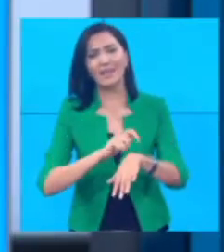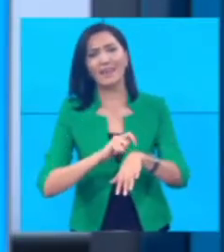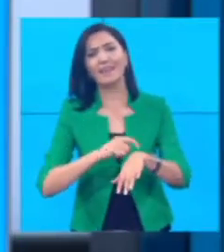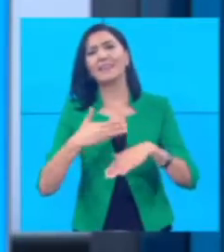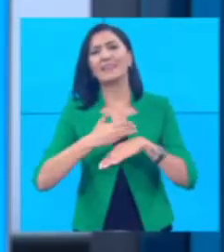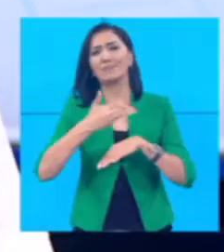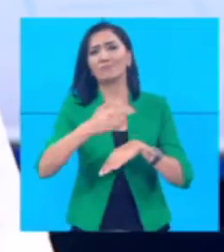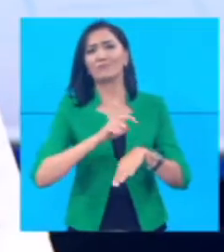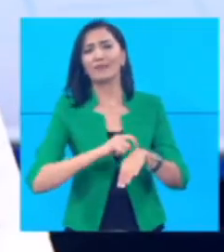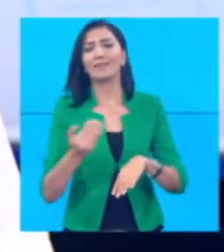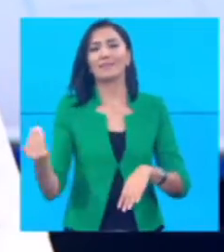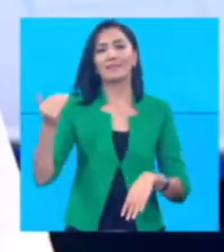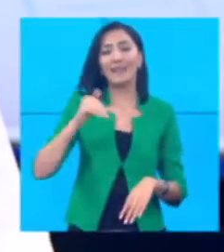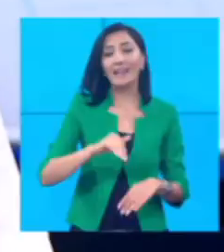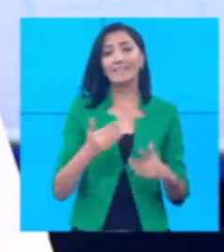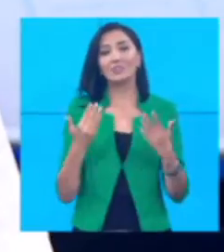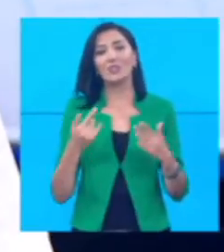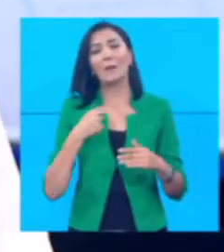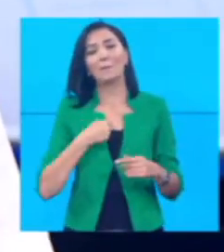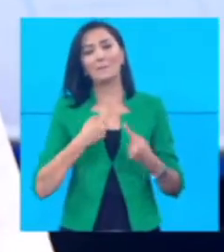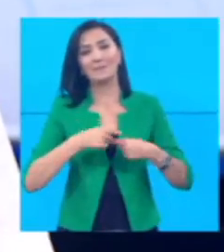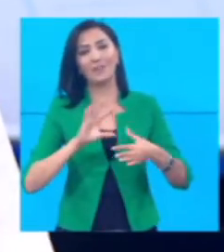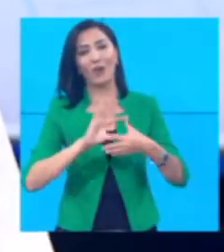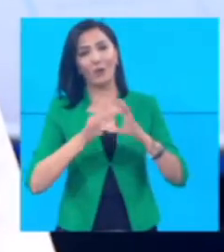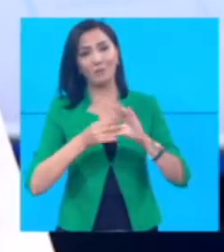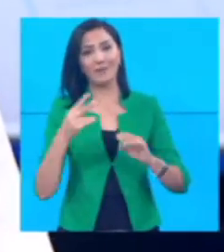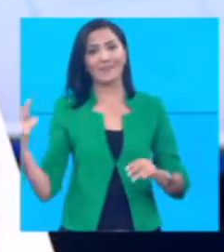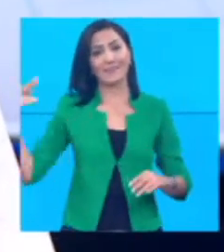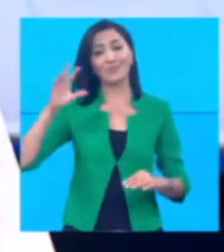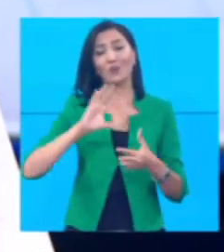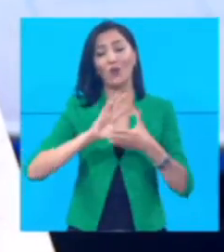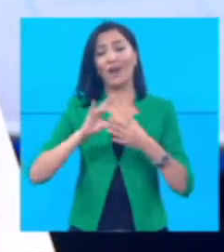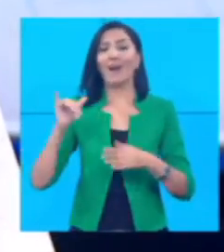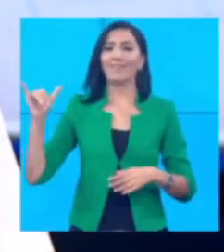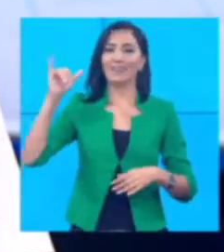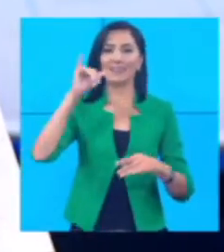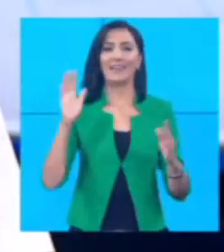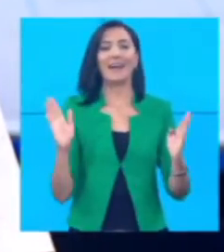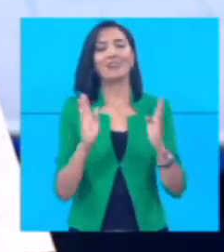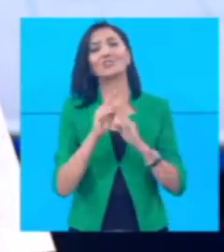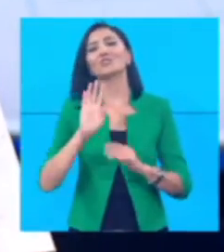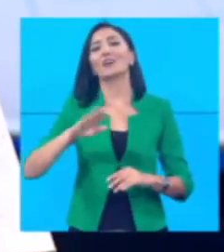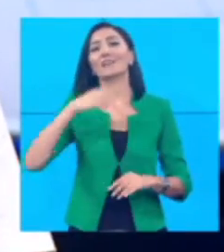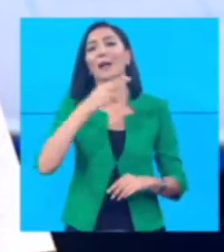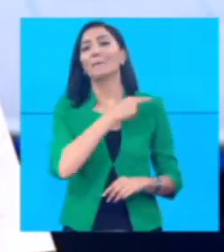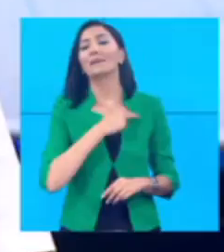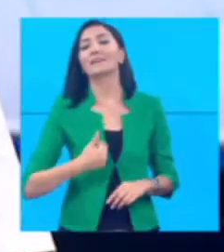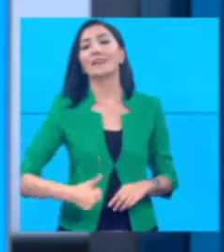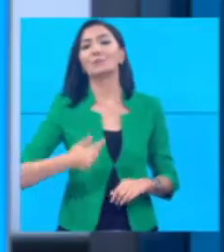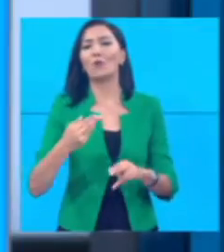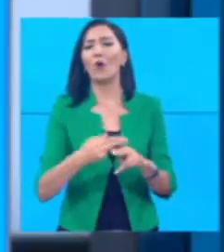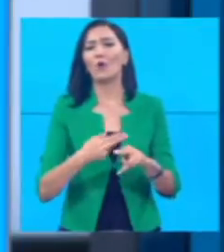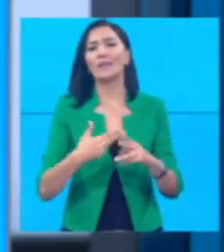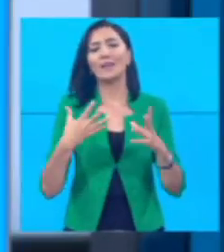geç saatlerinde bile olsa geldi. İnşallah bizi olimpiyat dönüşü de havaalanında karşılayacak İnşallah. Başkanımız. Diğer belediye başkanlarımız